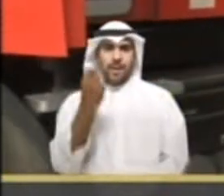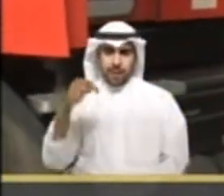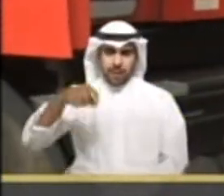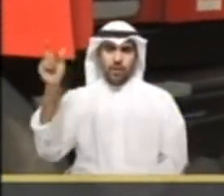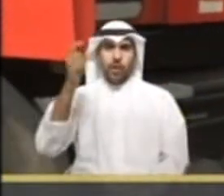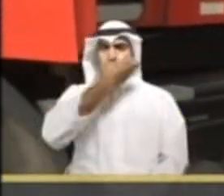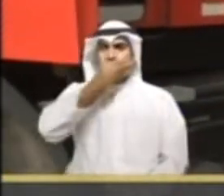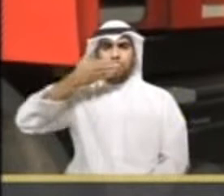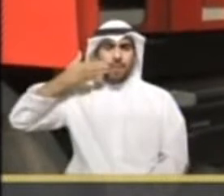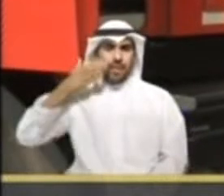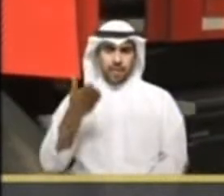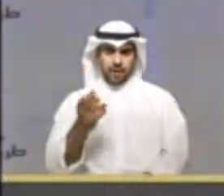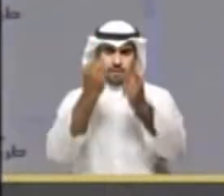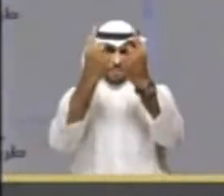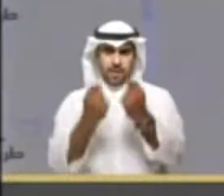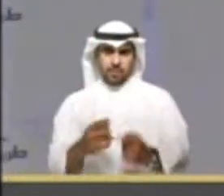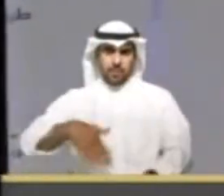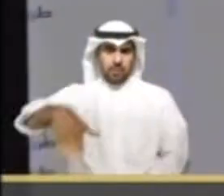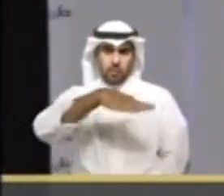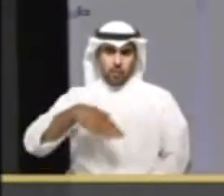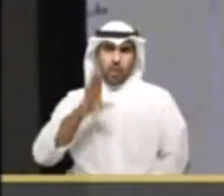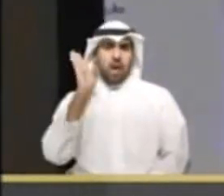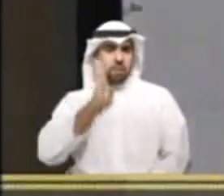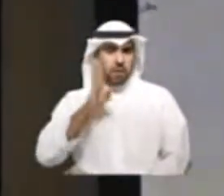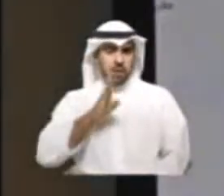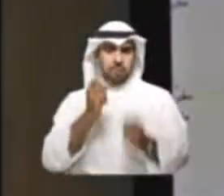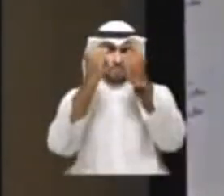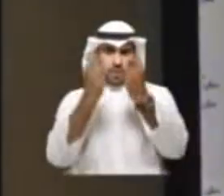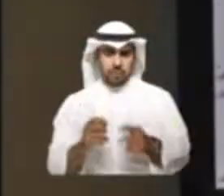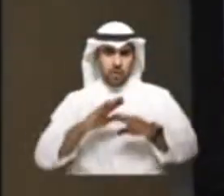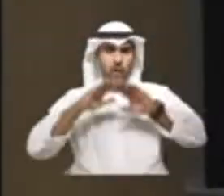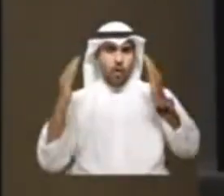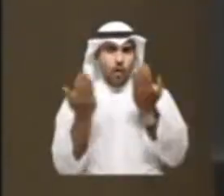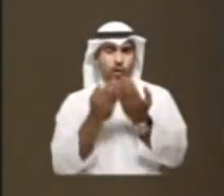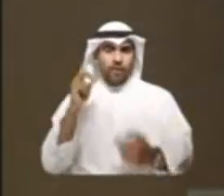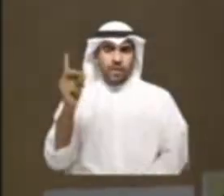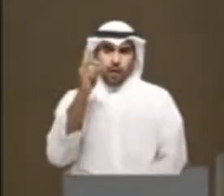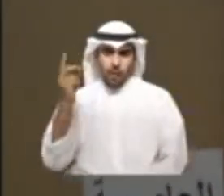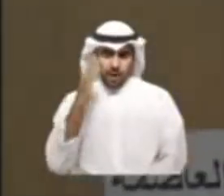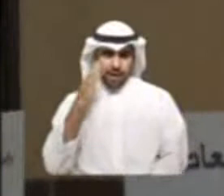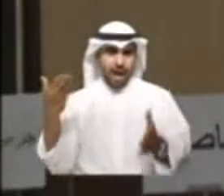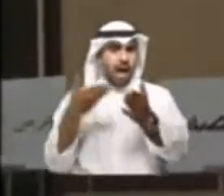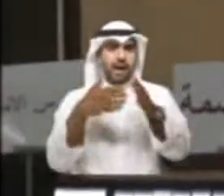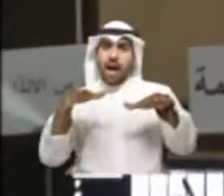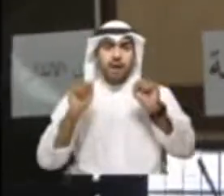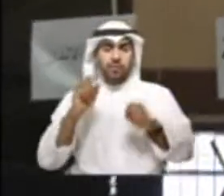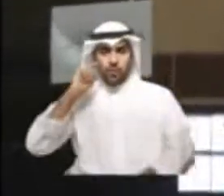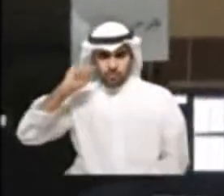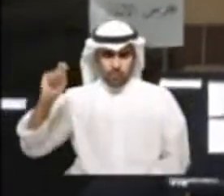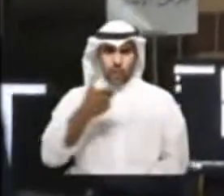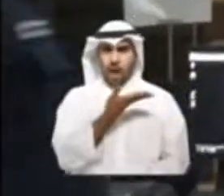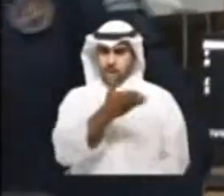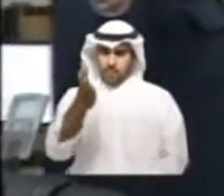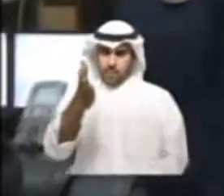الفضيل بتوليفة ميدانية عملية تبدأ من غرفة العمليات وتنتهي بسرعة